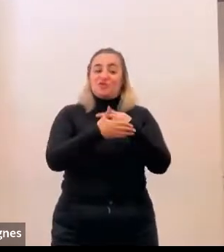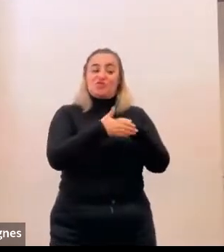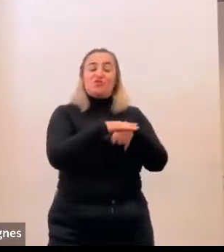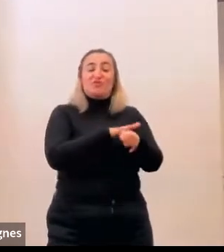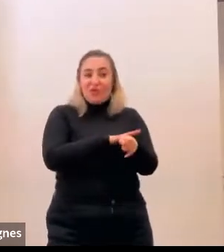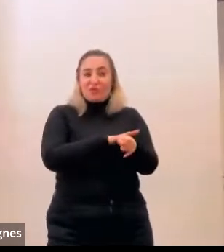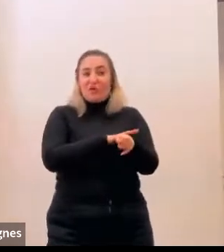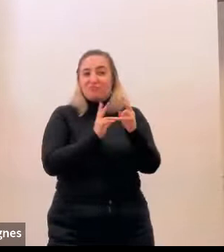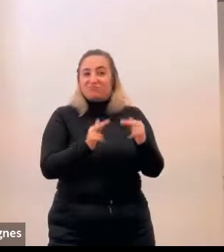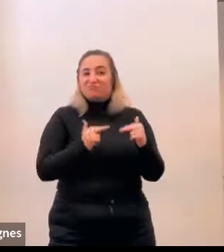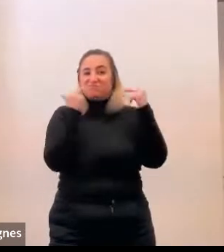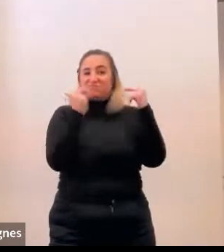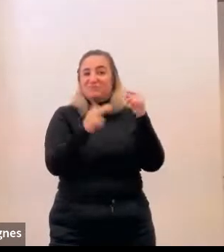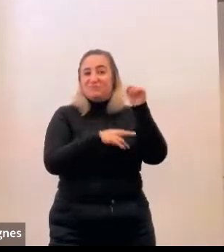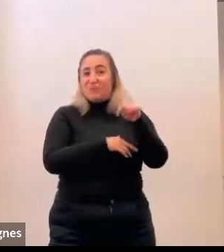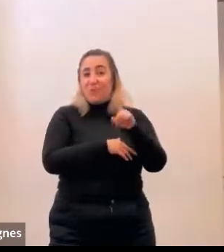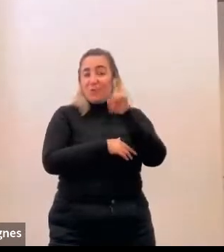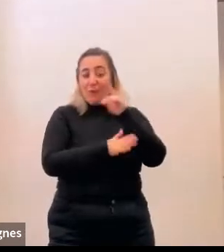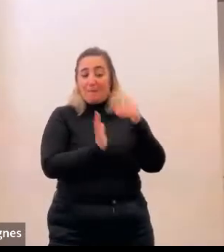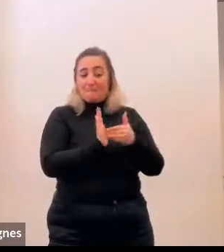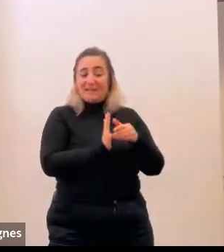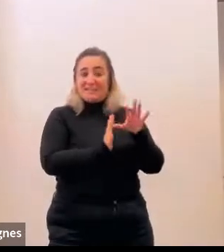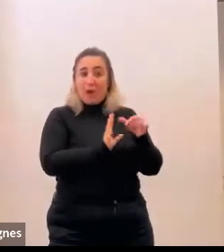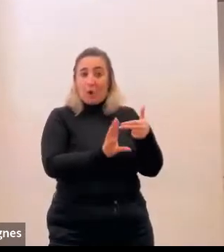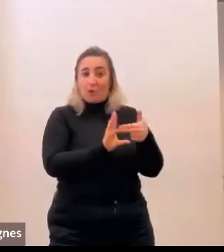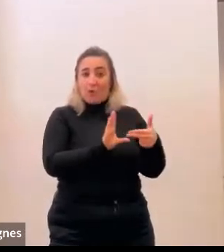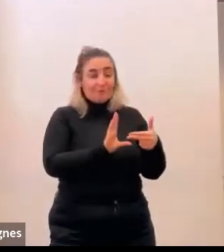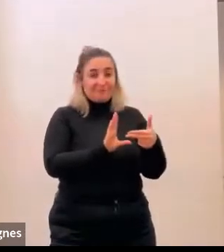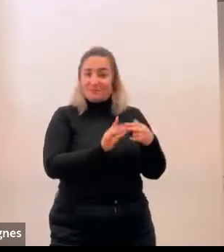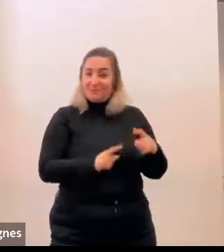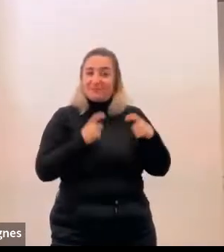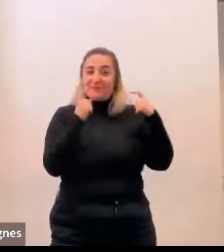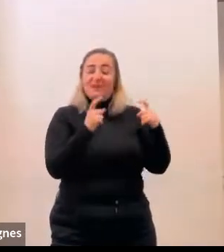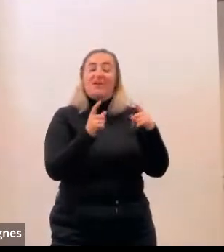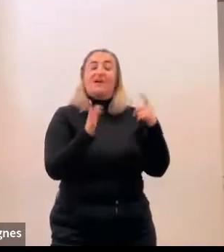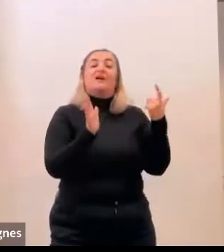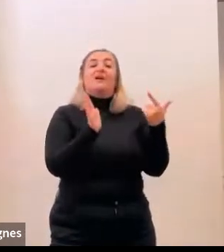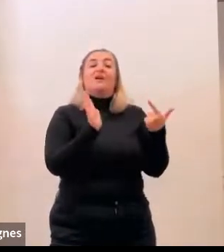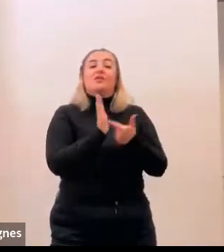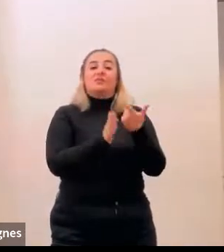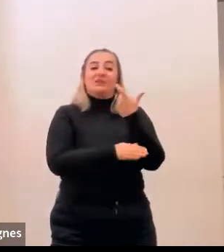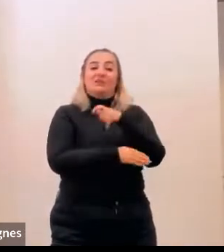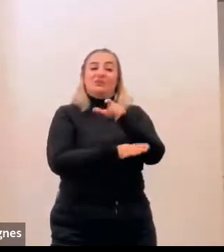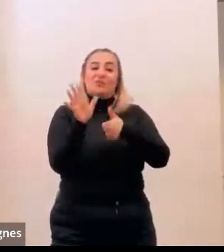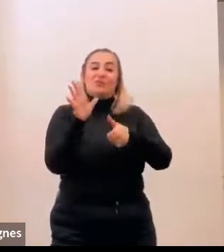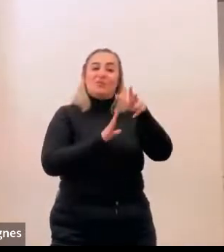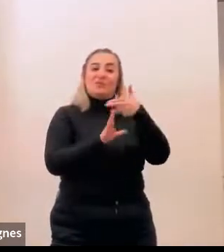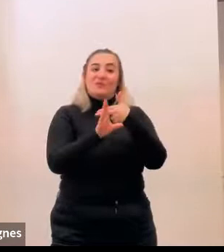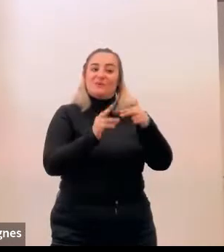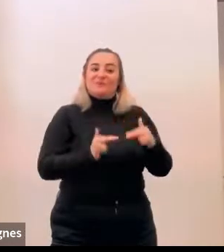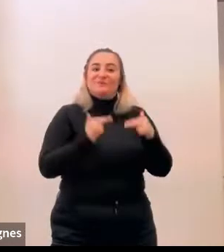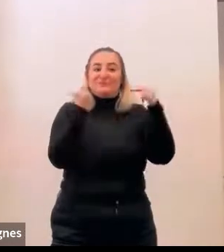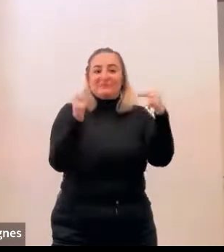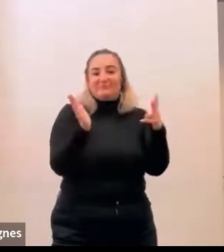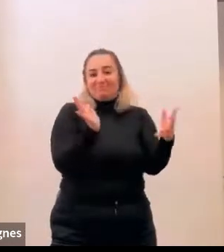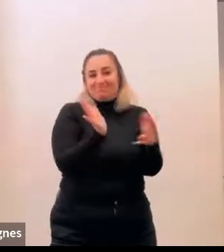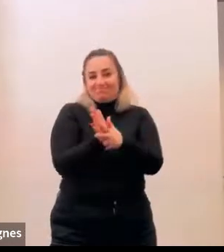va passer de 1 050 euros à 2 268 euros.